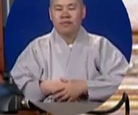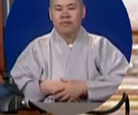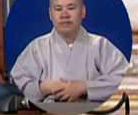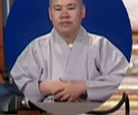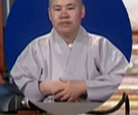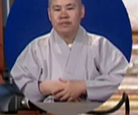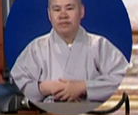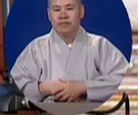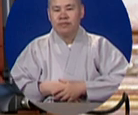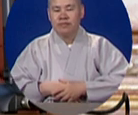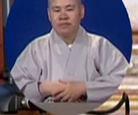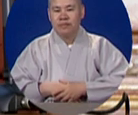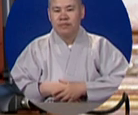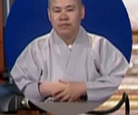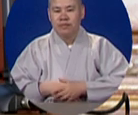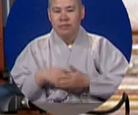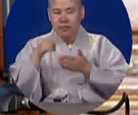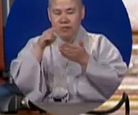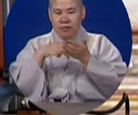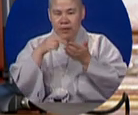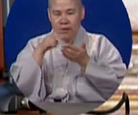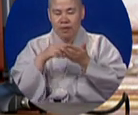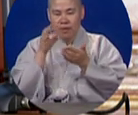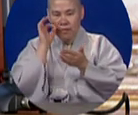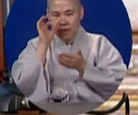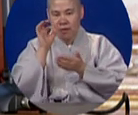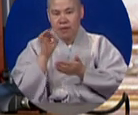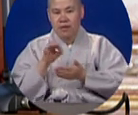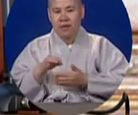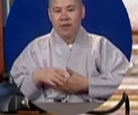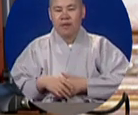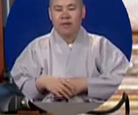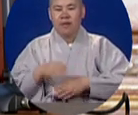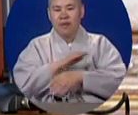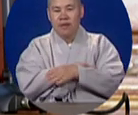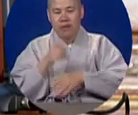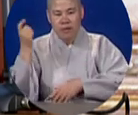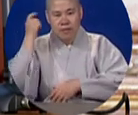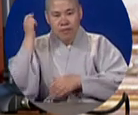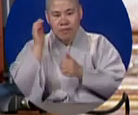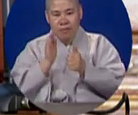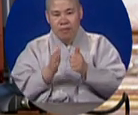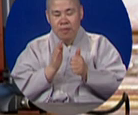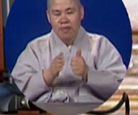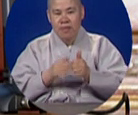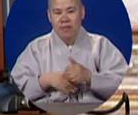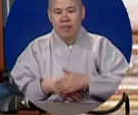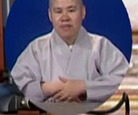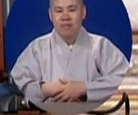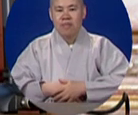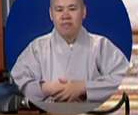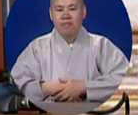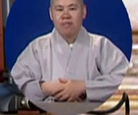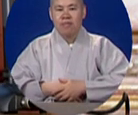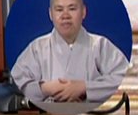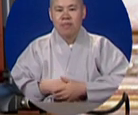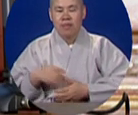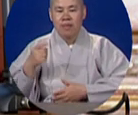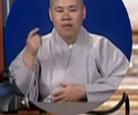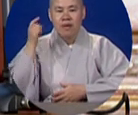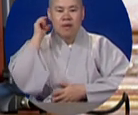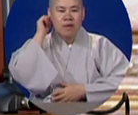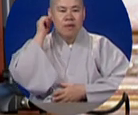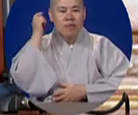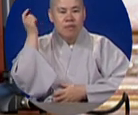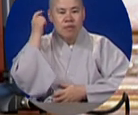읽어만 보겠습니다 잘 한번 들어보세요 기로 소리를